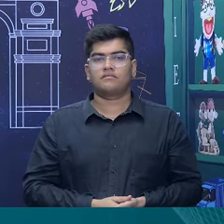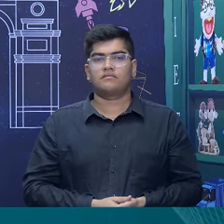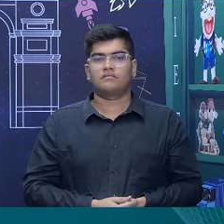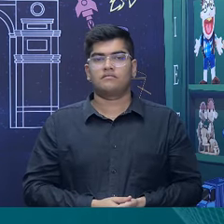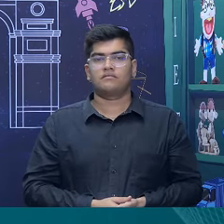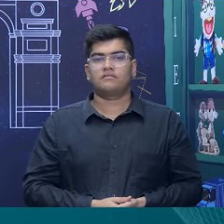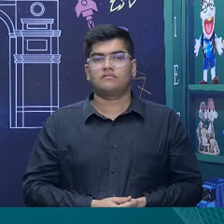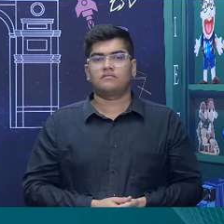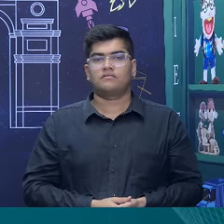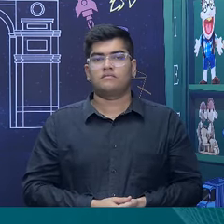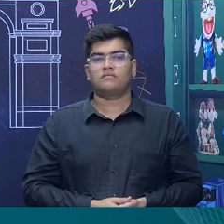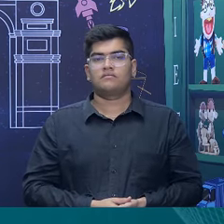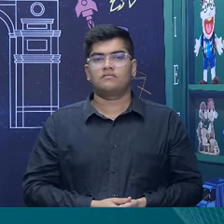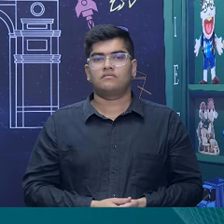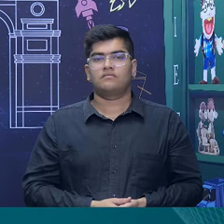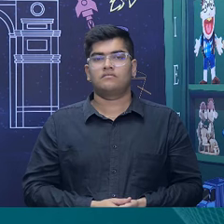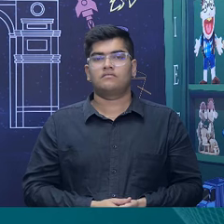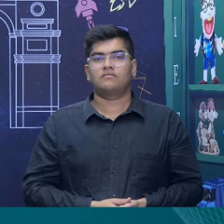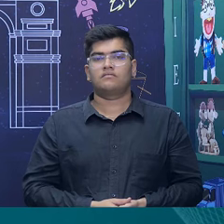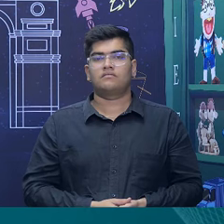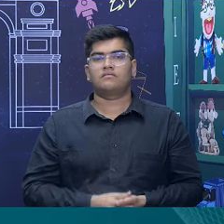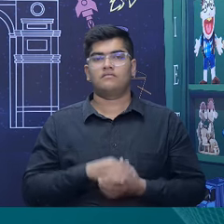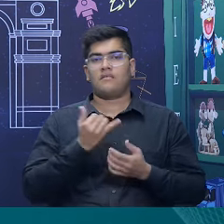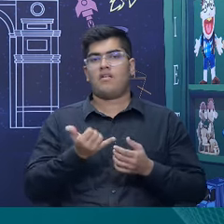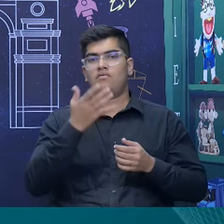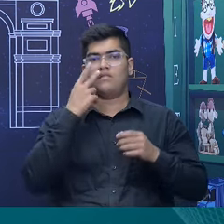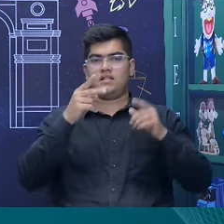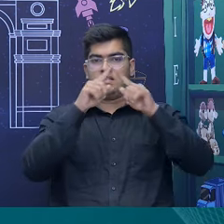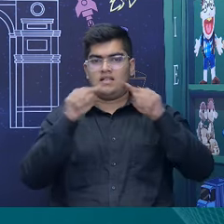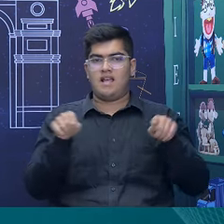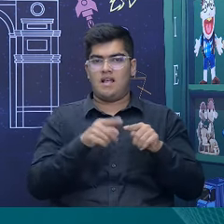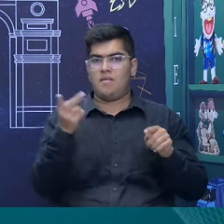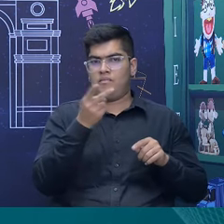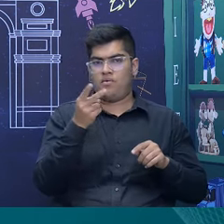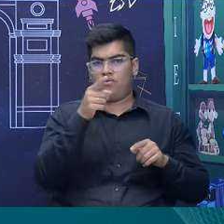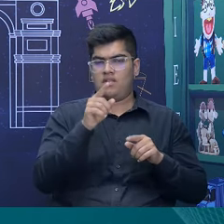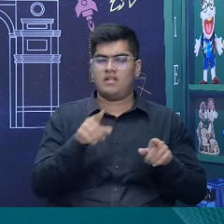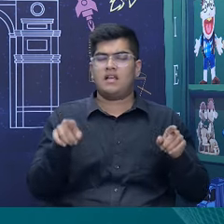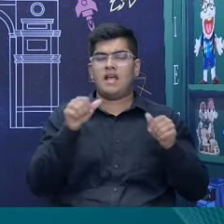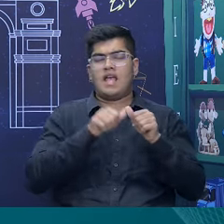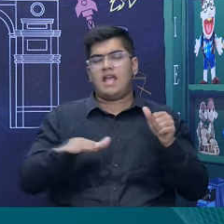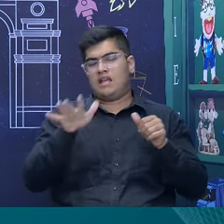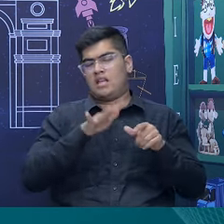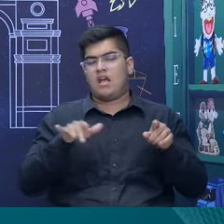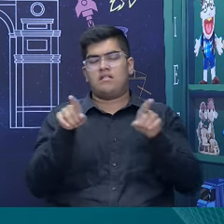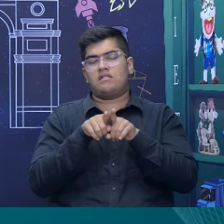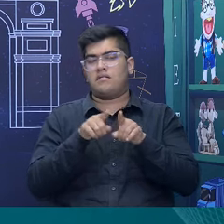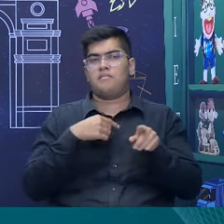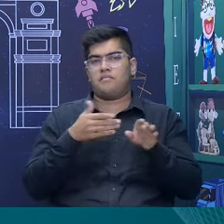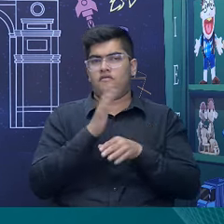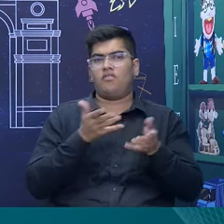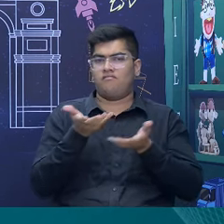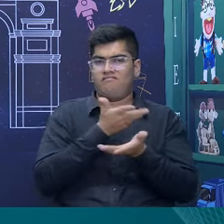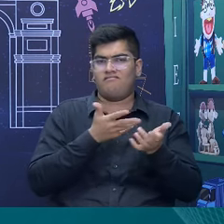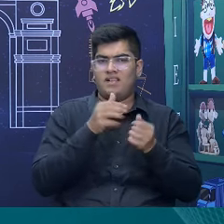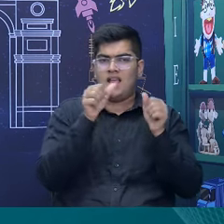था यह देखिए अब यह दोनों ट्रायंगल एरिया तो सेम है हमने अभी चर्चा की ना कि